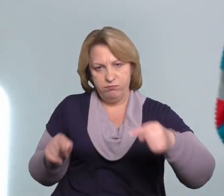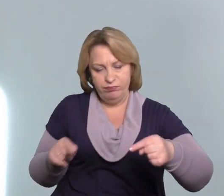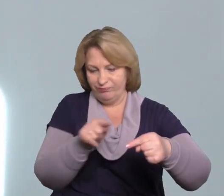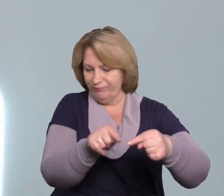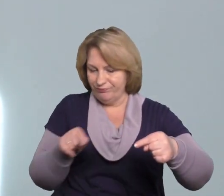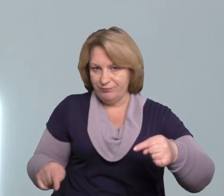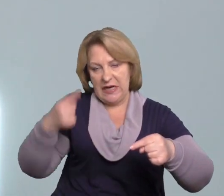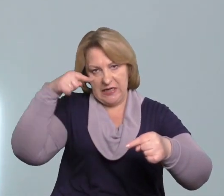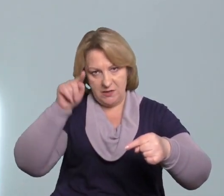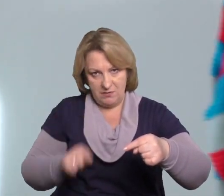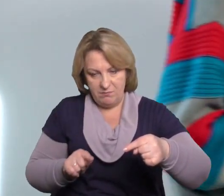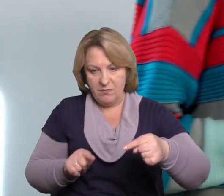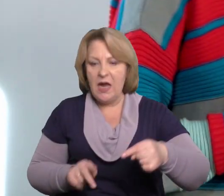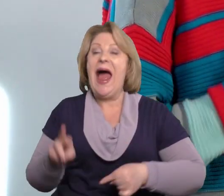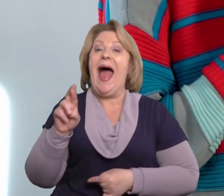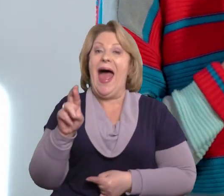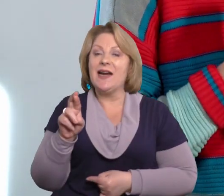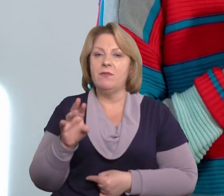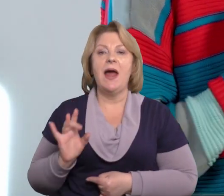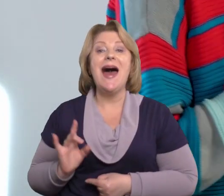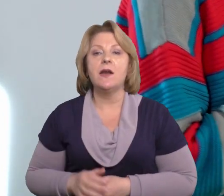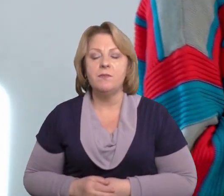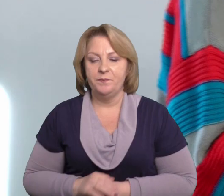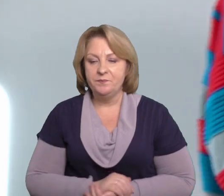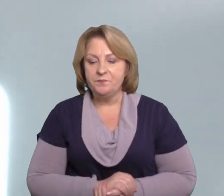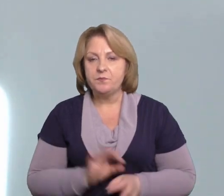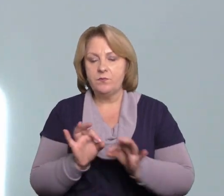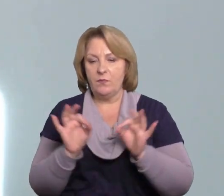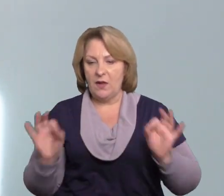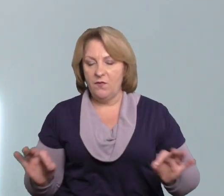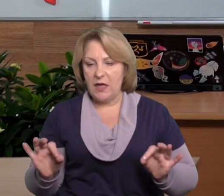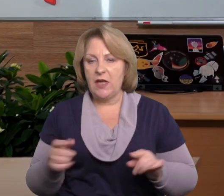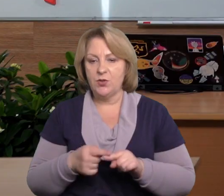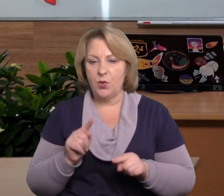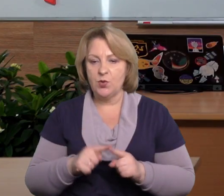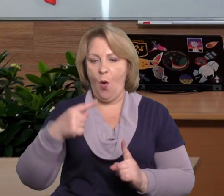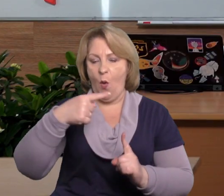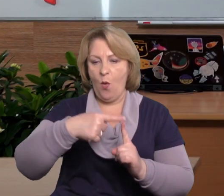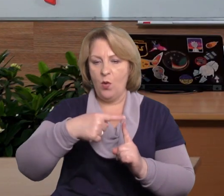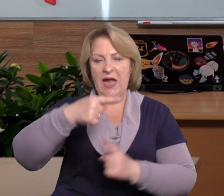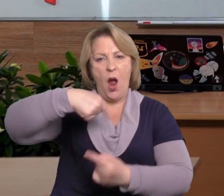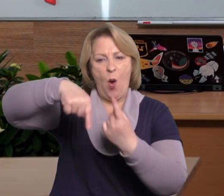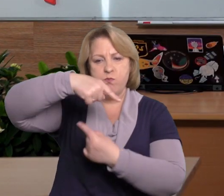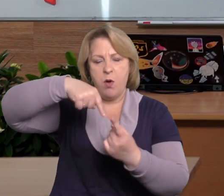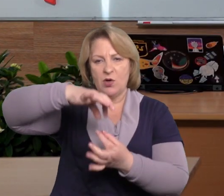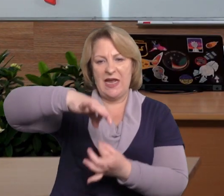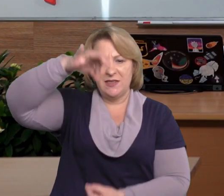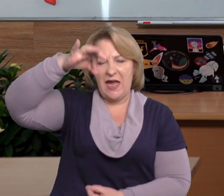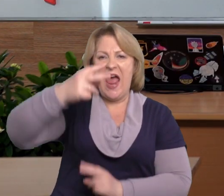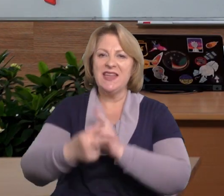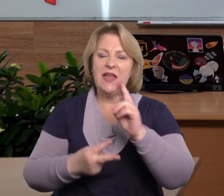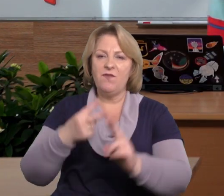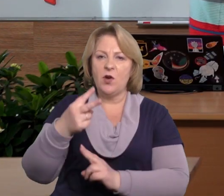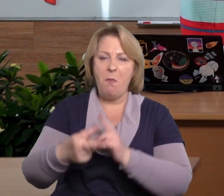від одної. Тобто він знав R. Він виміряв за допомогою ось цього кута, за допомогою обертання,